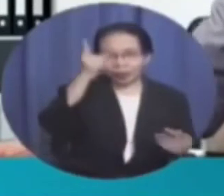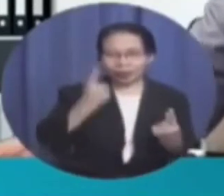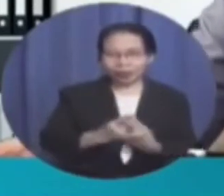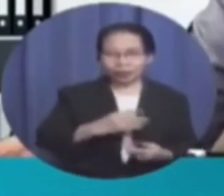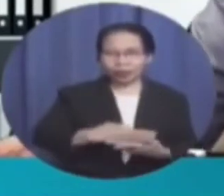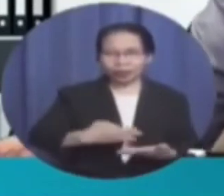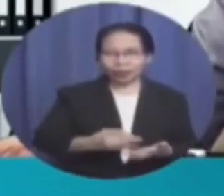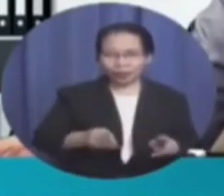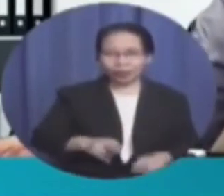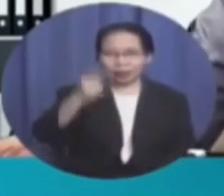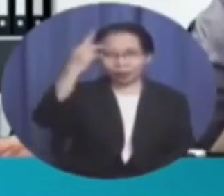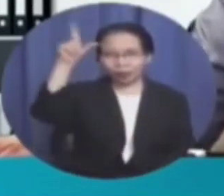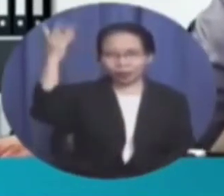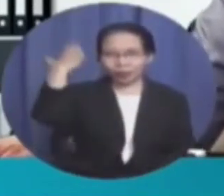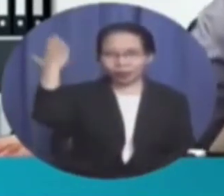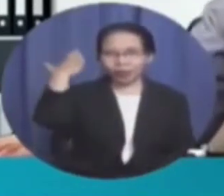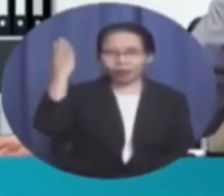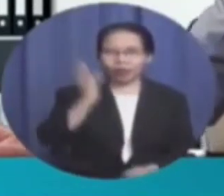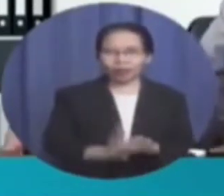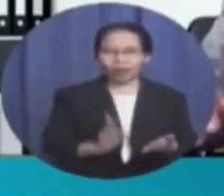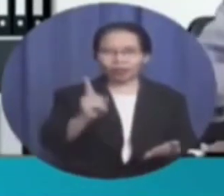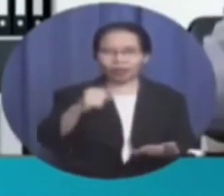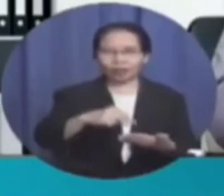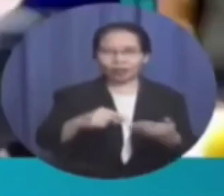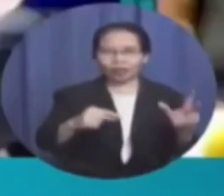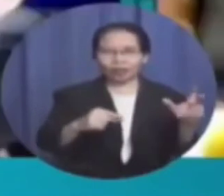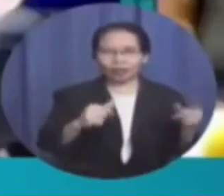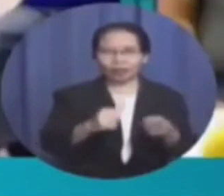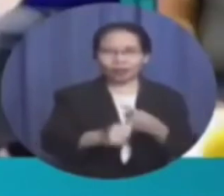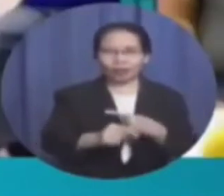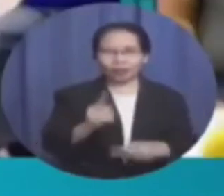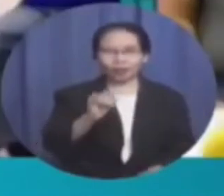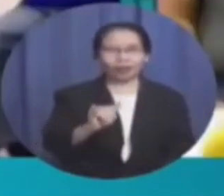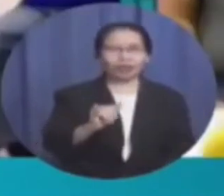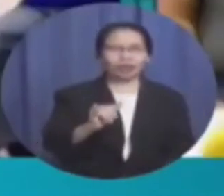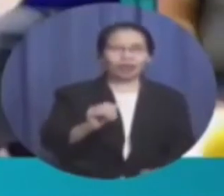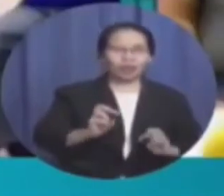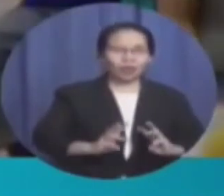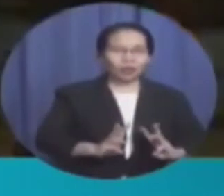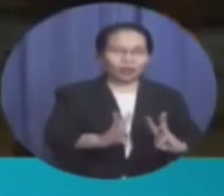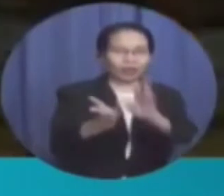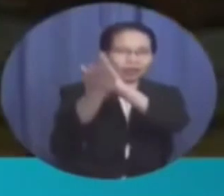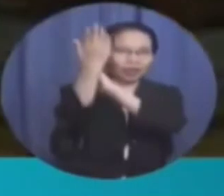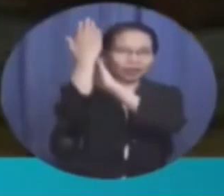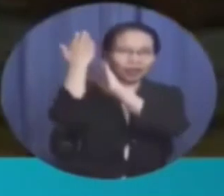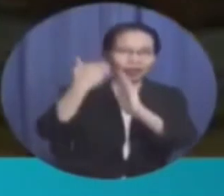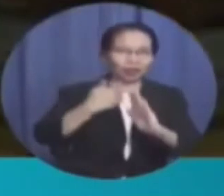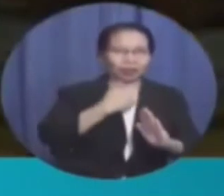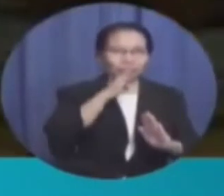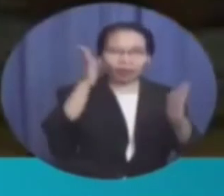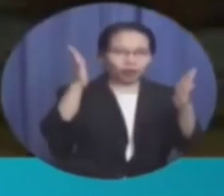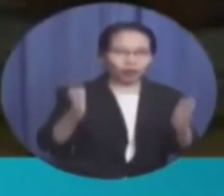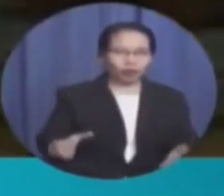Gaya ng nangyari kay Pablo sa 1:13 ng unang Timoteo. Bagaman ang una, ako'y